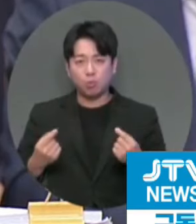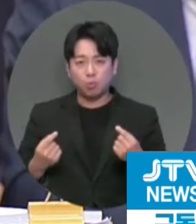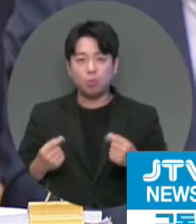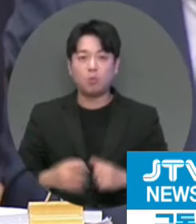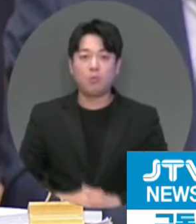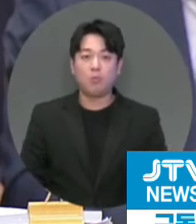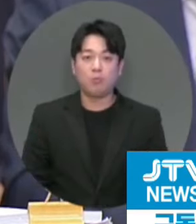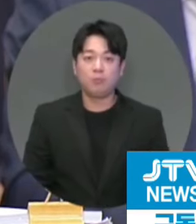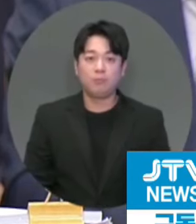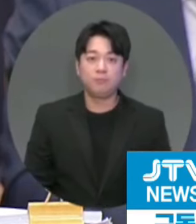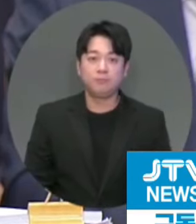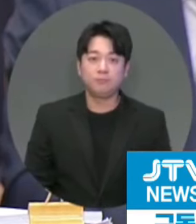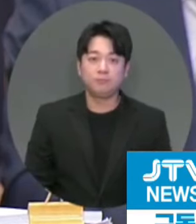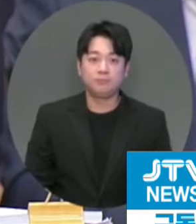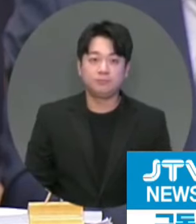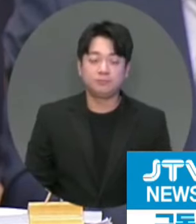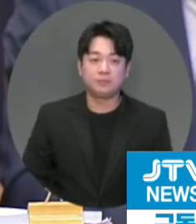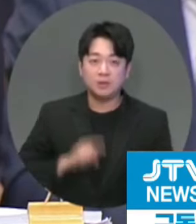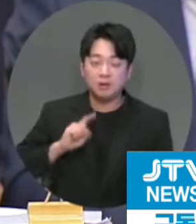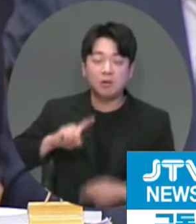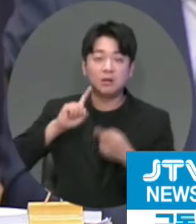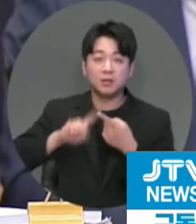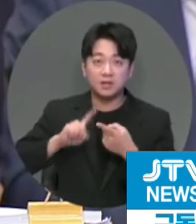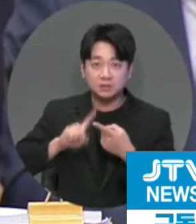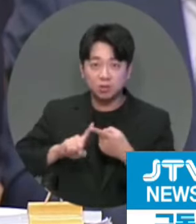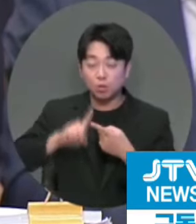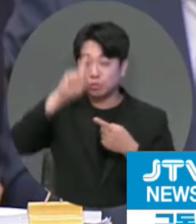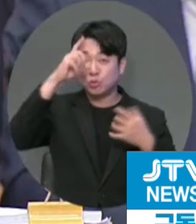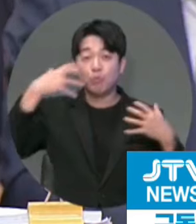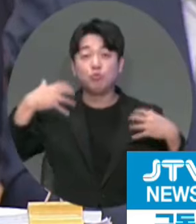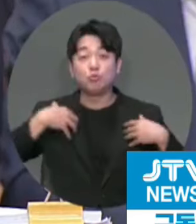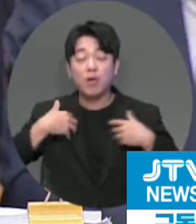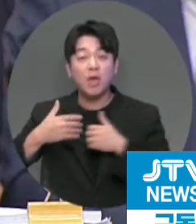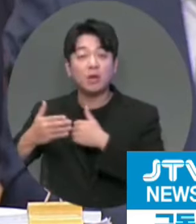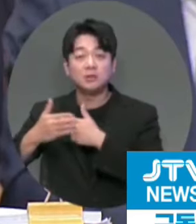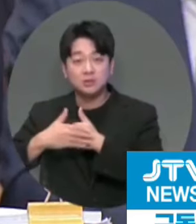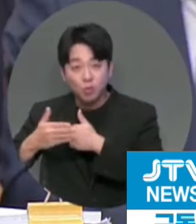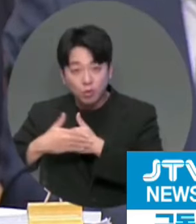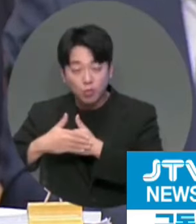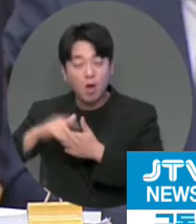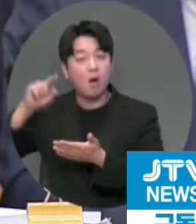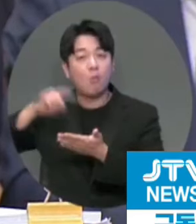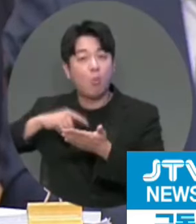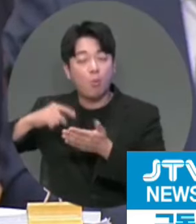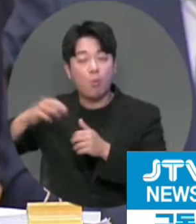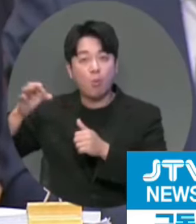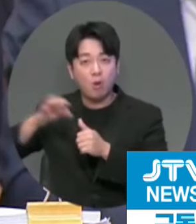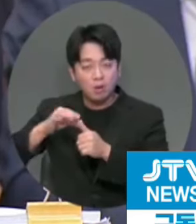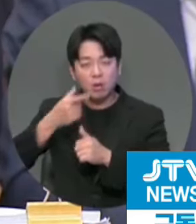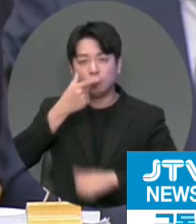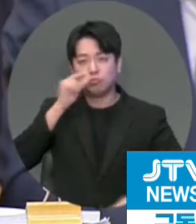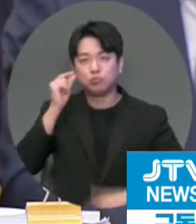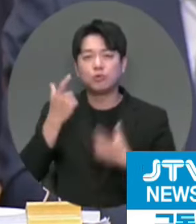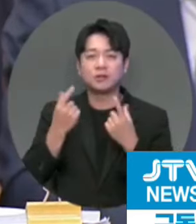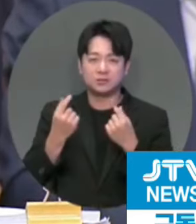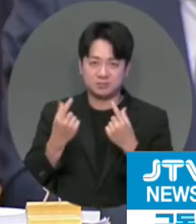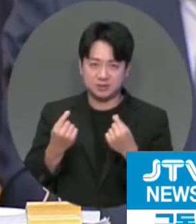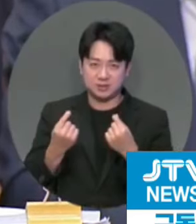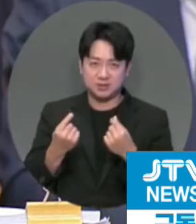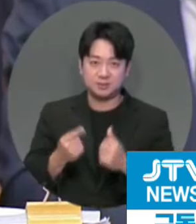뭐 여러 가지 보상이나 정부의 예산이 미치지 못한다 하는 그런 생각을 갖고 있는 것 같습니다. 그렇지만은